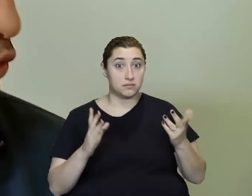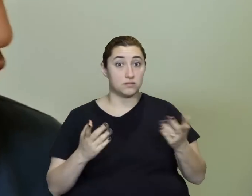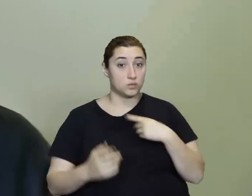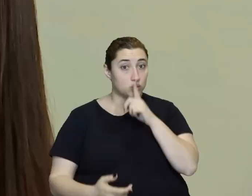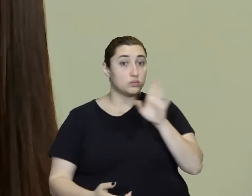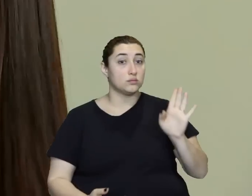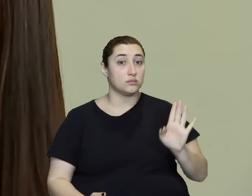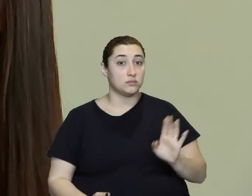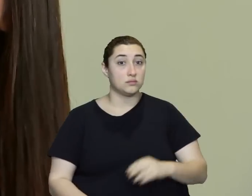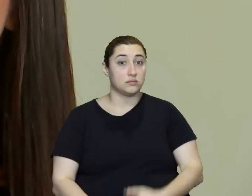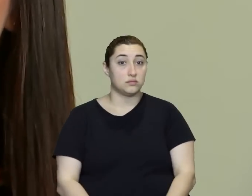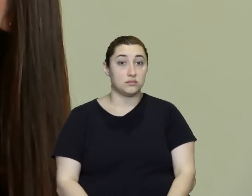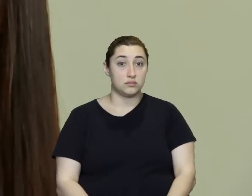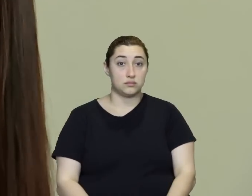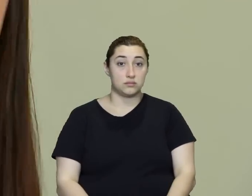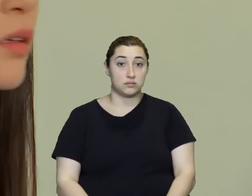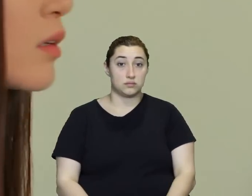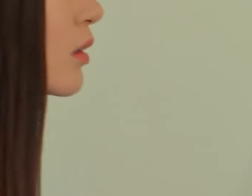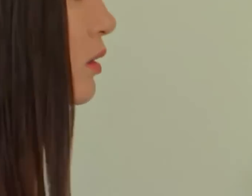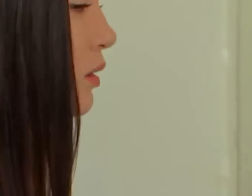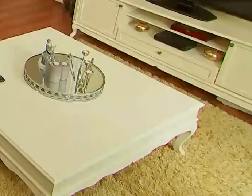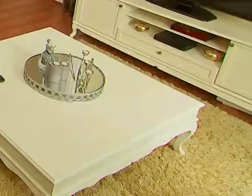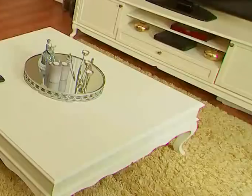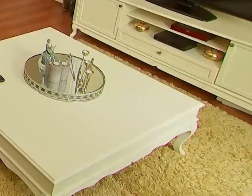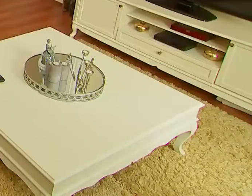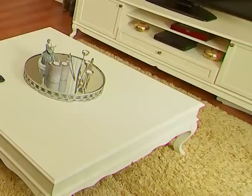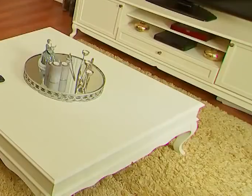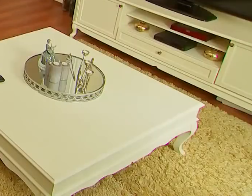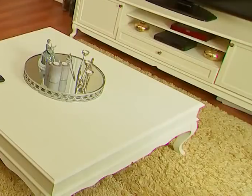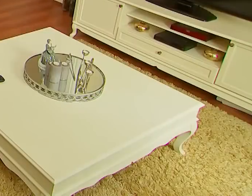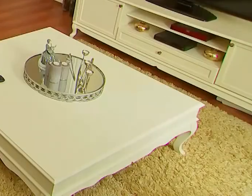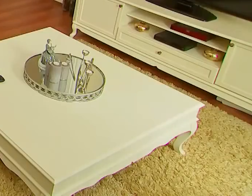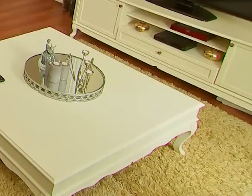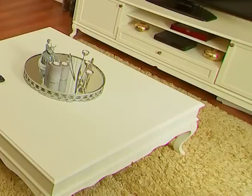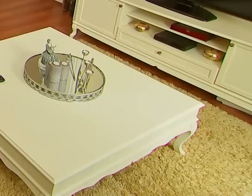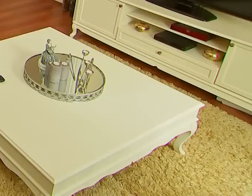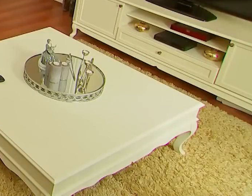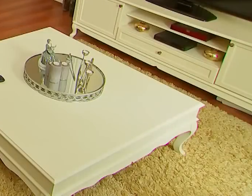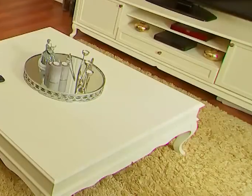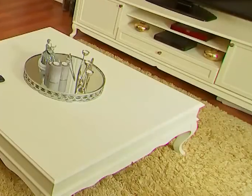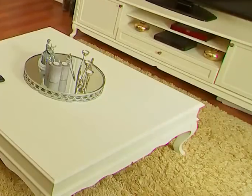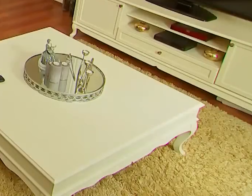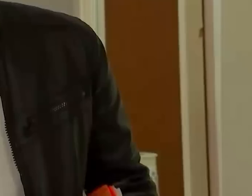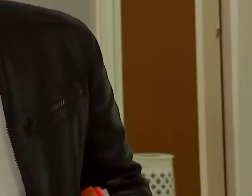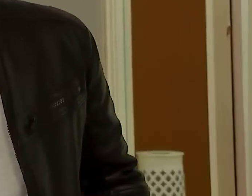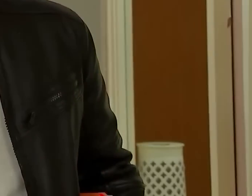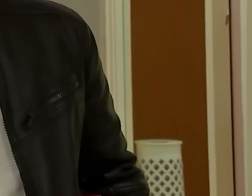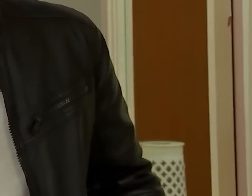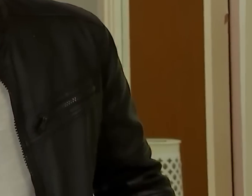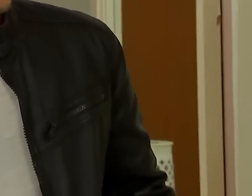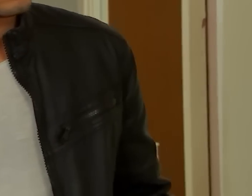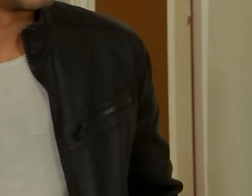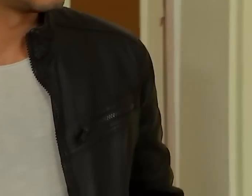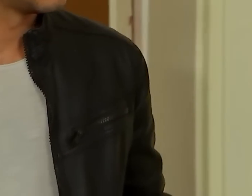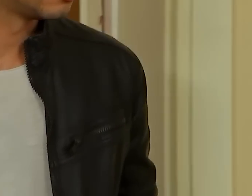Tamam. Sustum. Zehra iyi edersin diye sertçe kafa salladı, kapıya kulak veriyor. Ömer telefonu orta sehpada bırakmış.